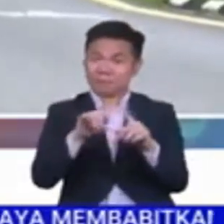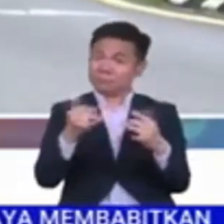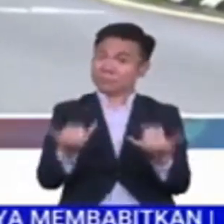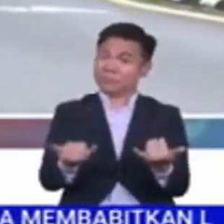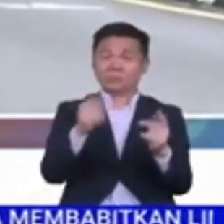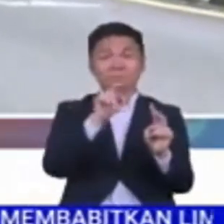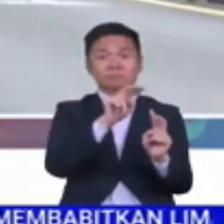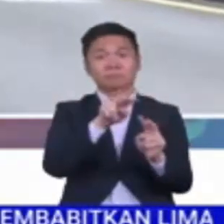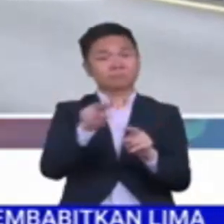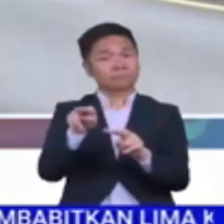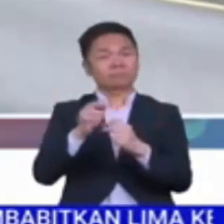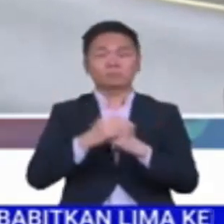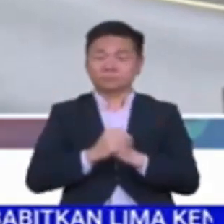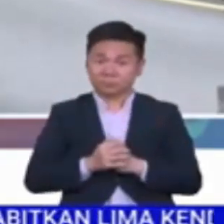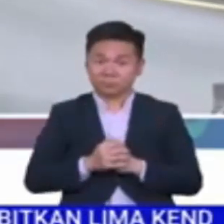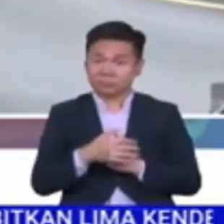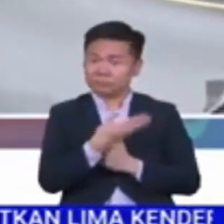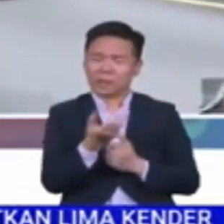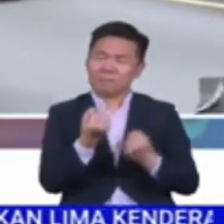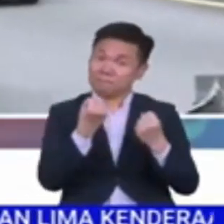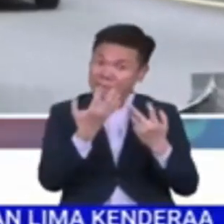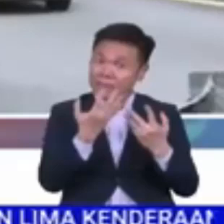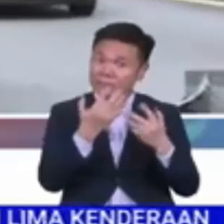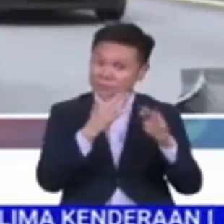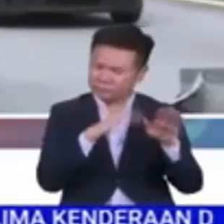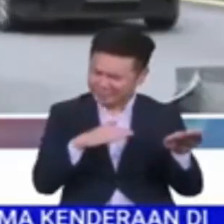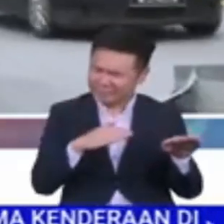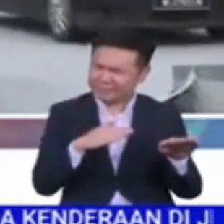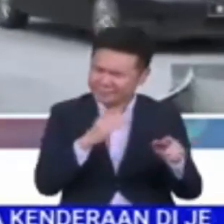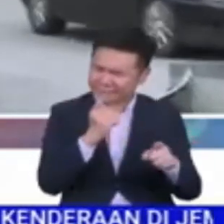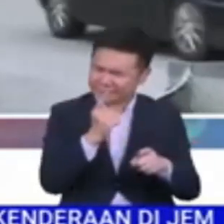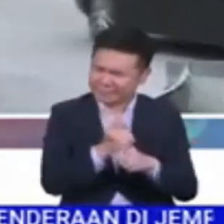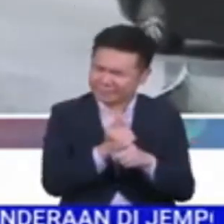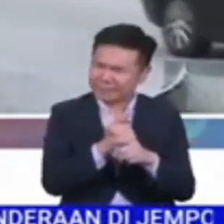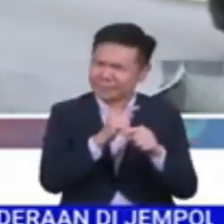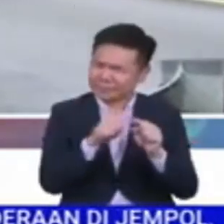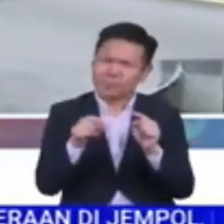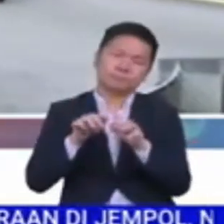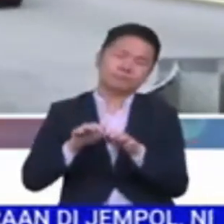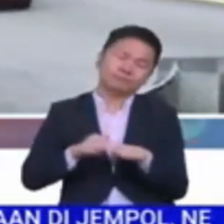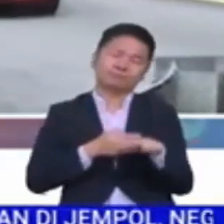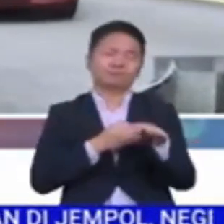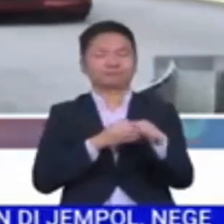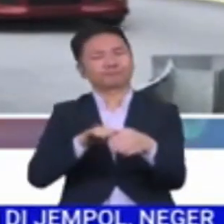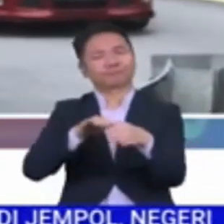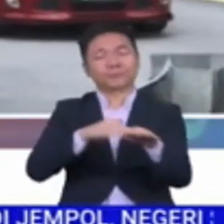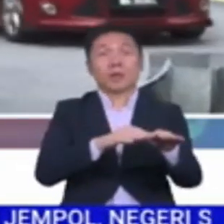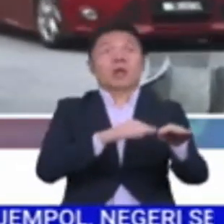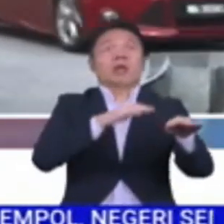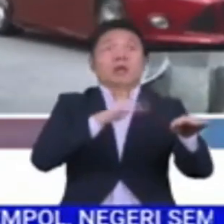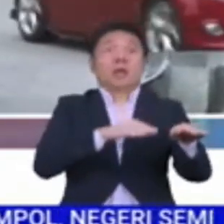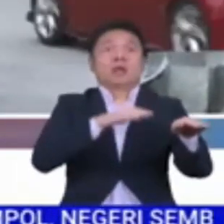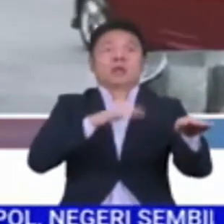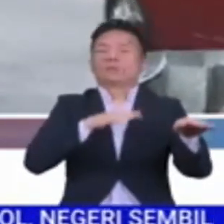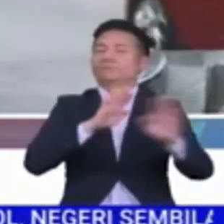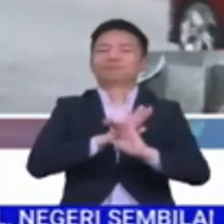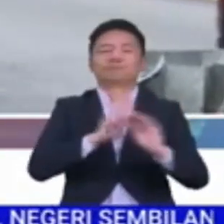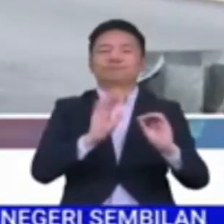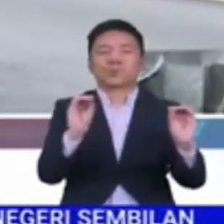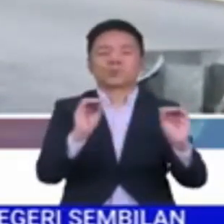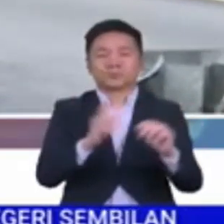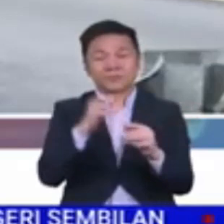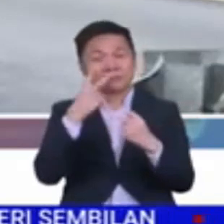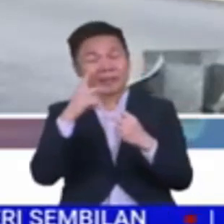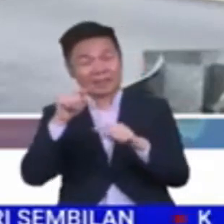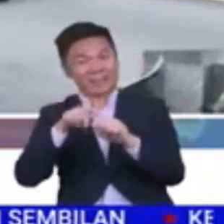ini, walaupun kenderaan banyak, dia bergerak lancar. Cuma akan berlaku sedikit perlahan di